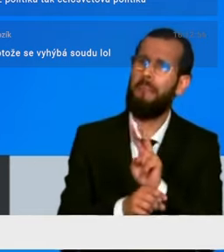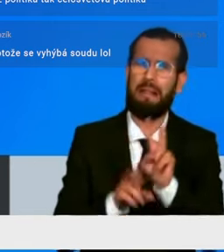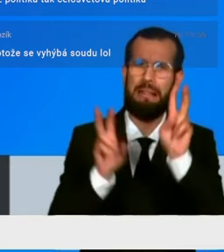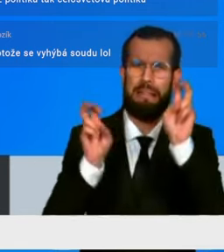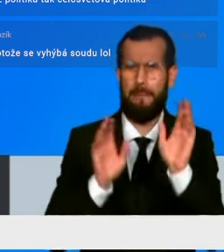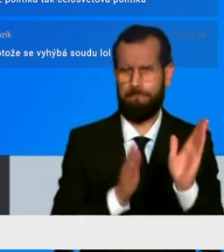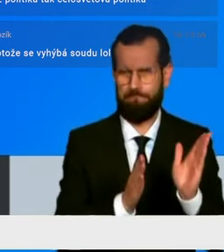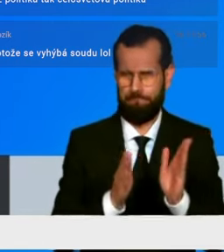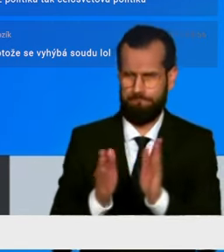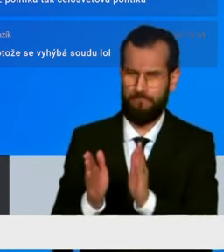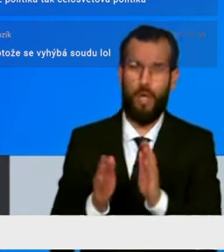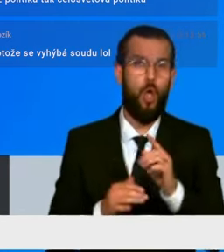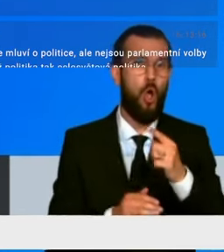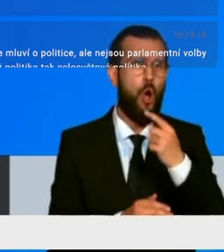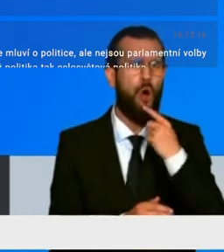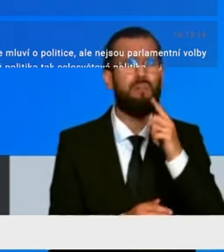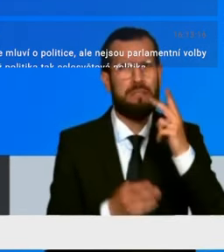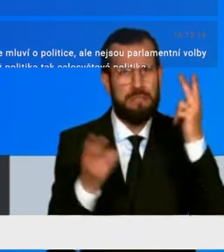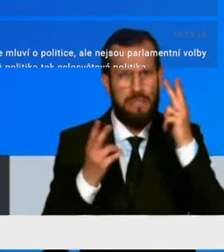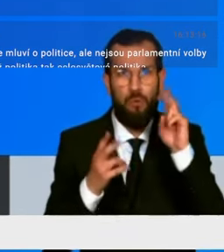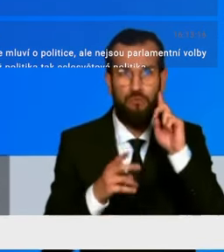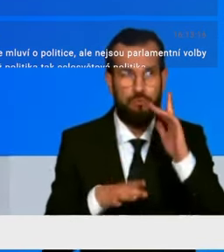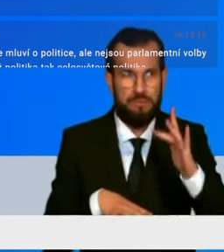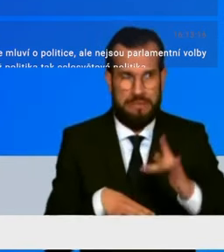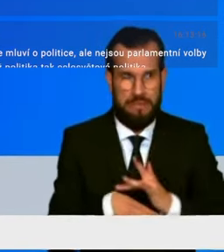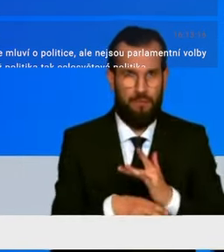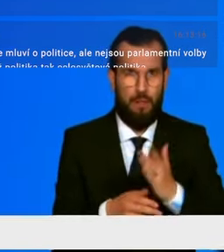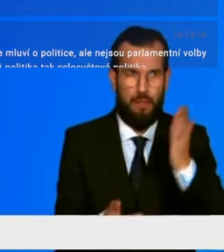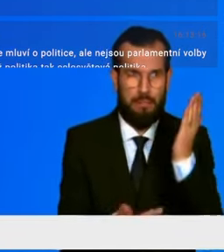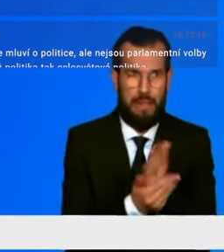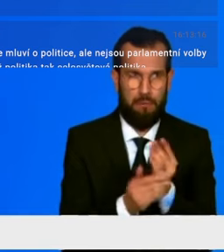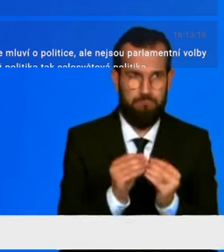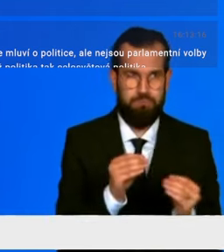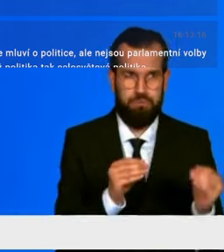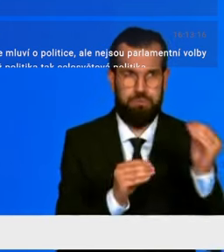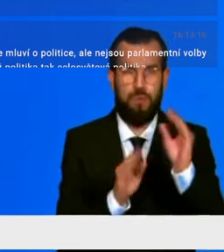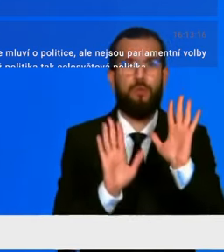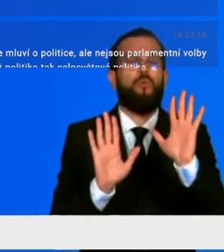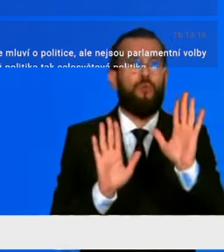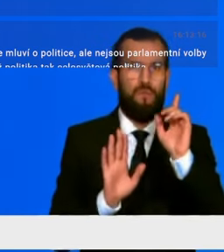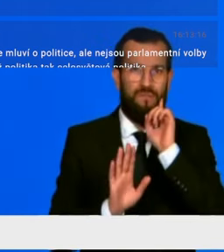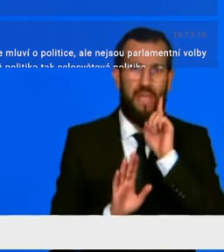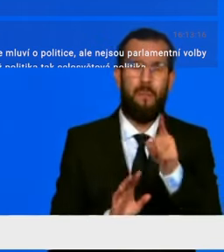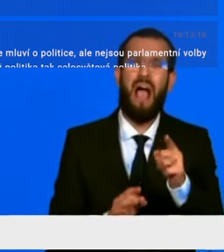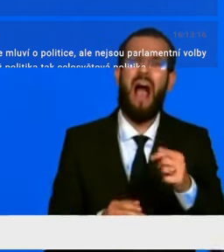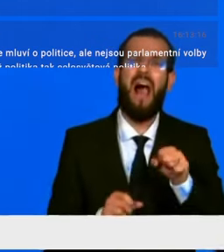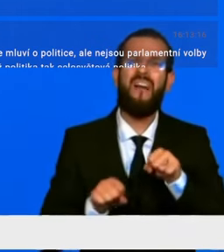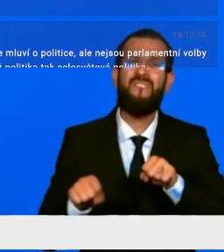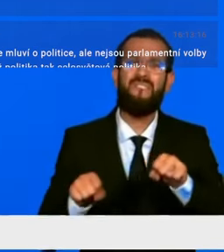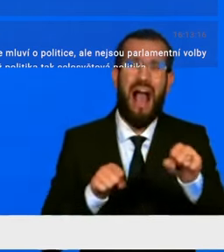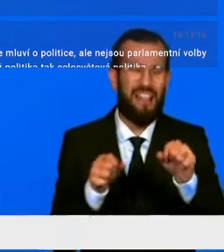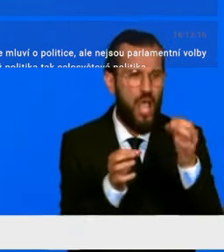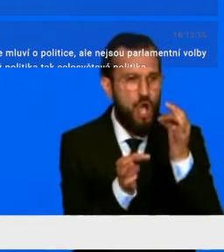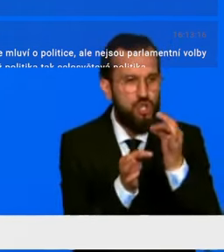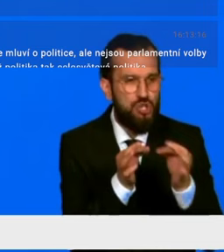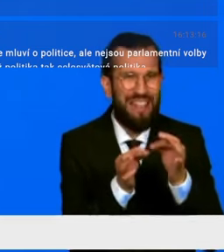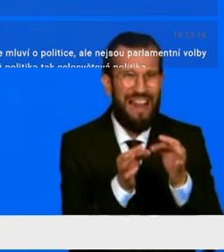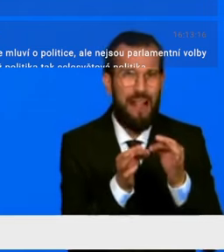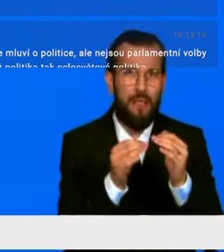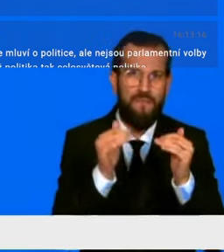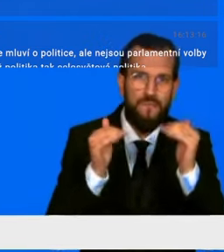ako je tak citlivé napríklad zvýšenie DPH ale vláda jednoducho nekolik takým spôsobom ako Je to